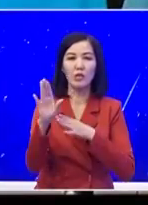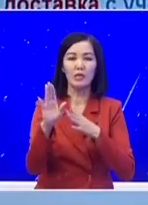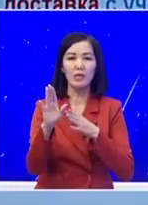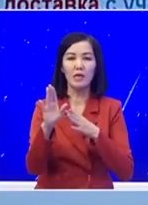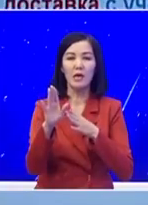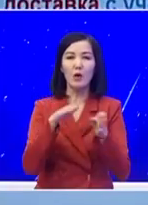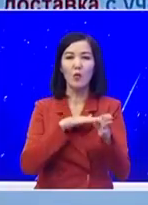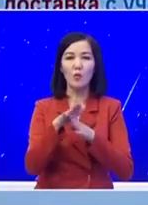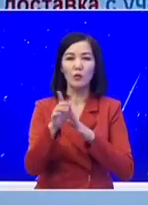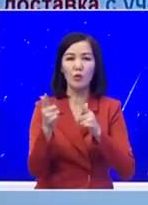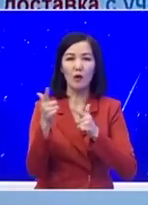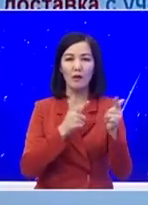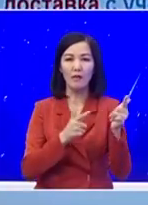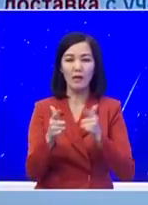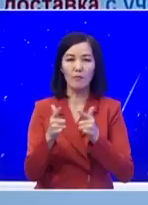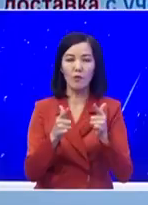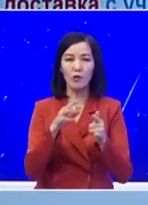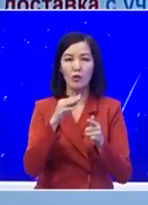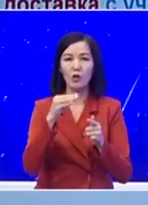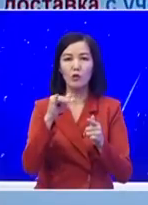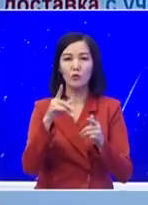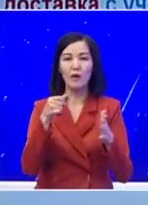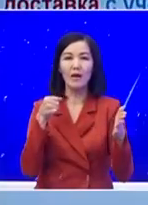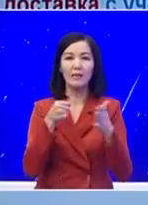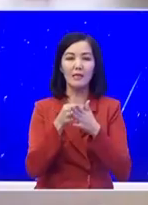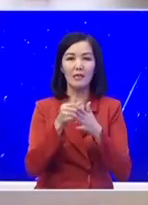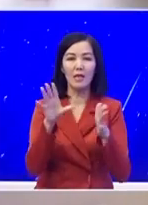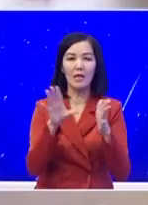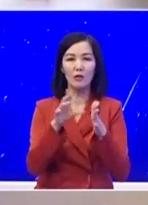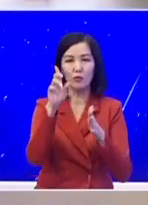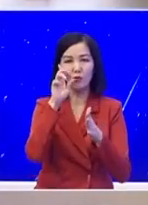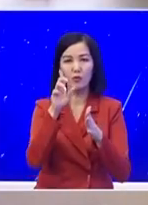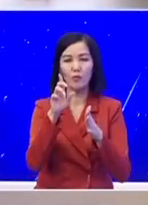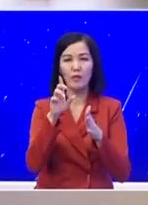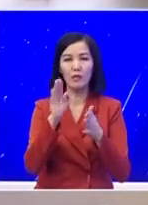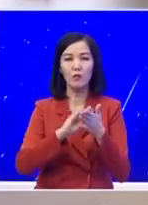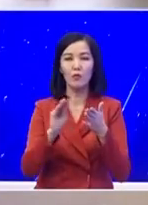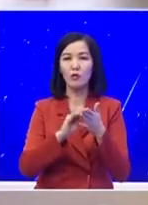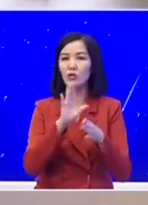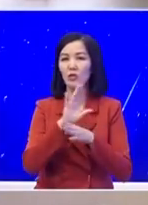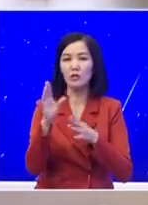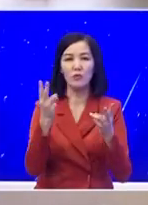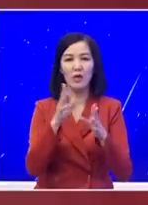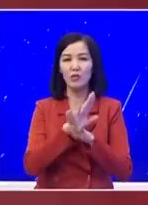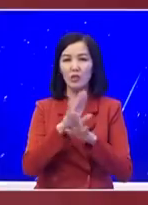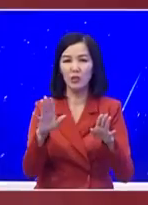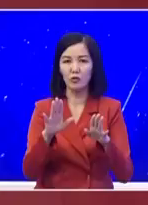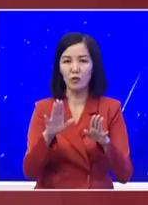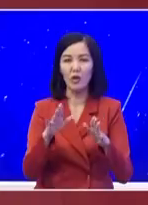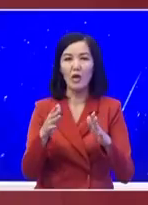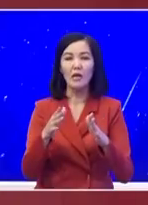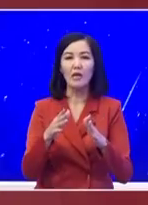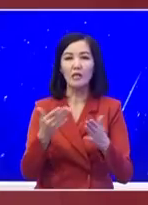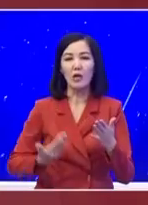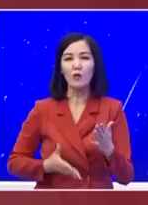Сондықтан жұмаға дейін электронды үкіметке және басқа да жерлерге өтініш беріп, әуре болмаңыздар, деді Біржан Нұрымбетов. Әлеуметтік төлем